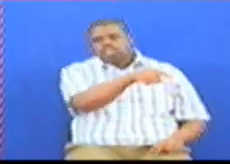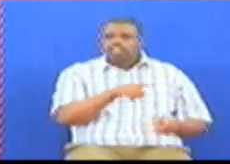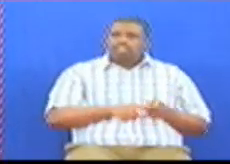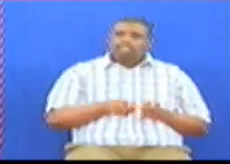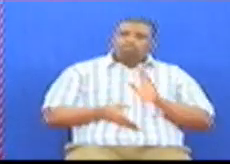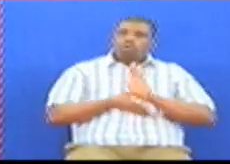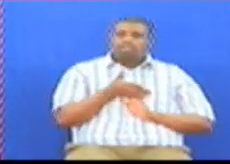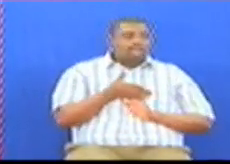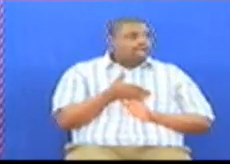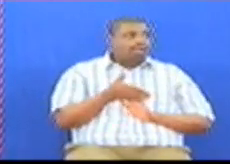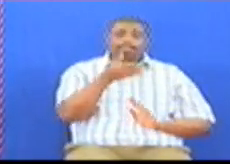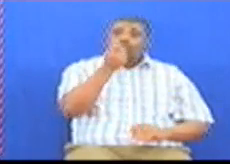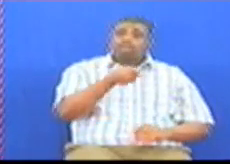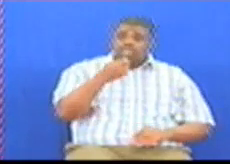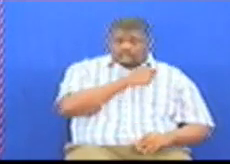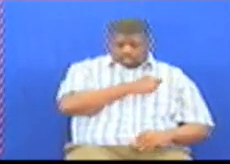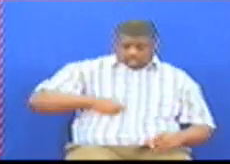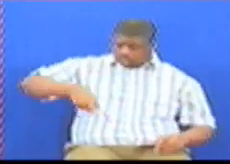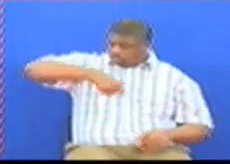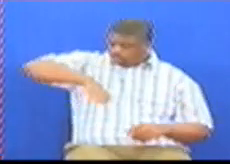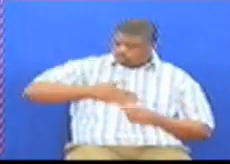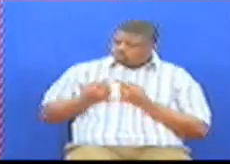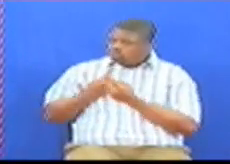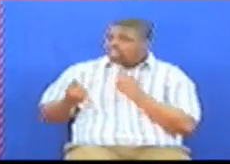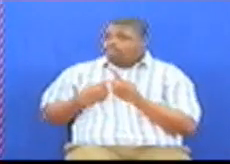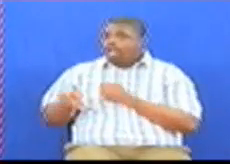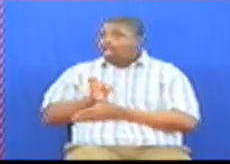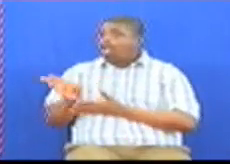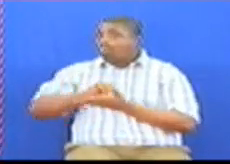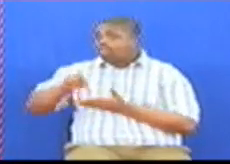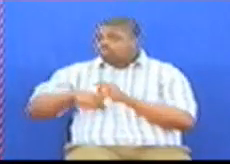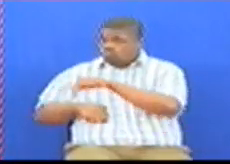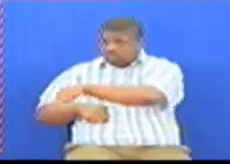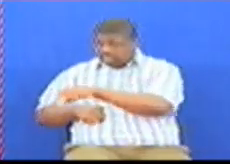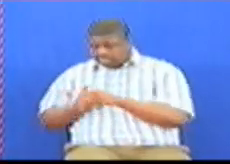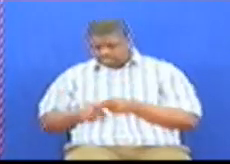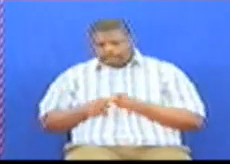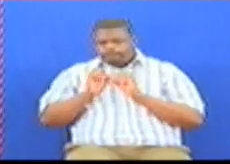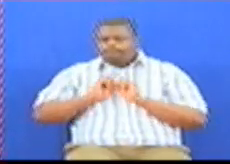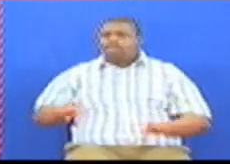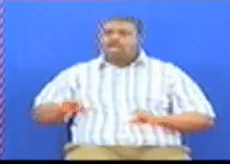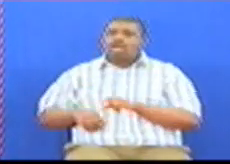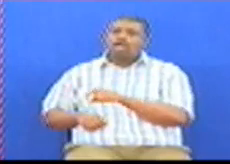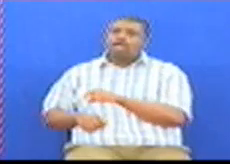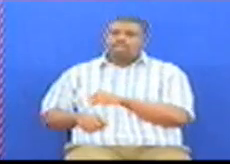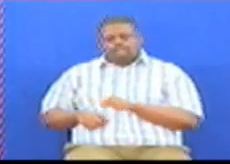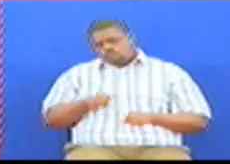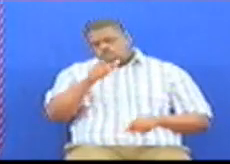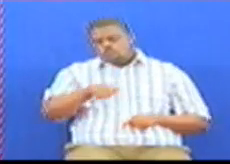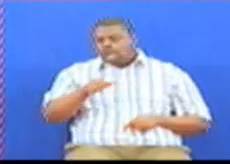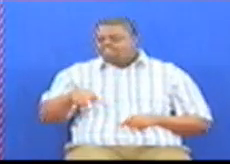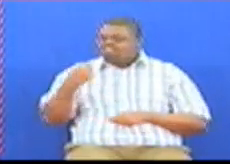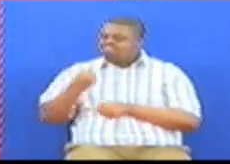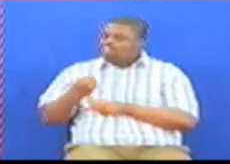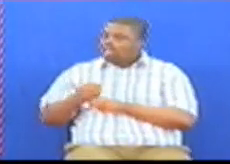sana rais wetu kwa kusema kwamba halmashauri zile mpya watumishi wahame waende